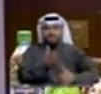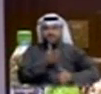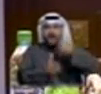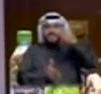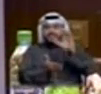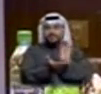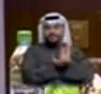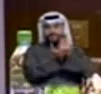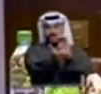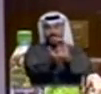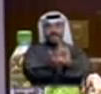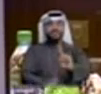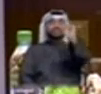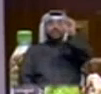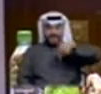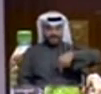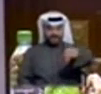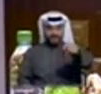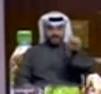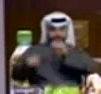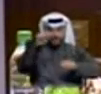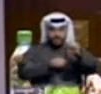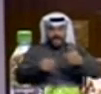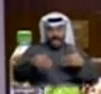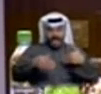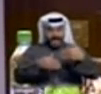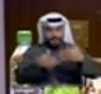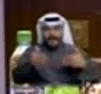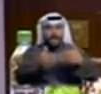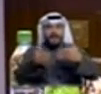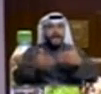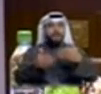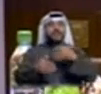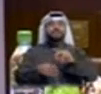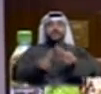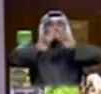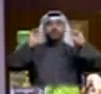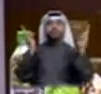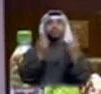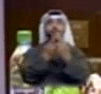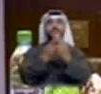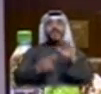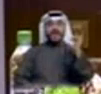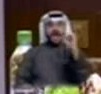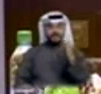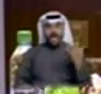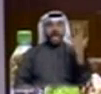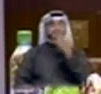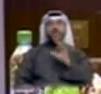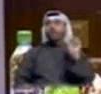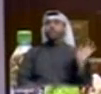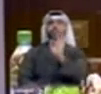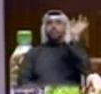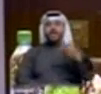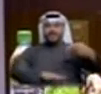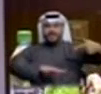عن الفائزين بالجائزة قبل انعقاد القمة العربية الأفريقية الرابعة، والتي ستعقد في جمهورية قينيا